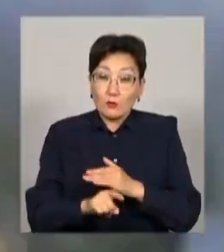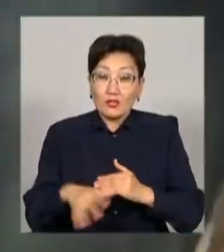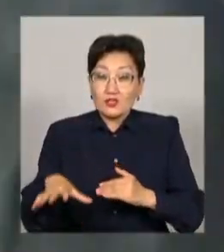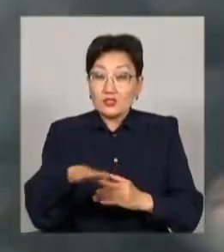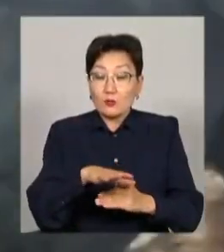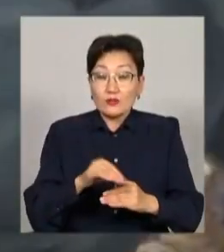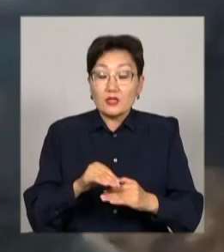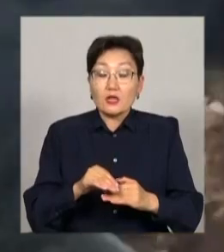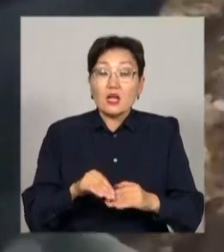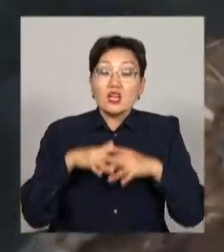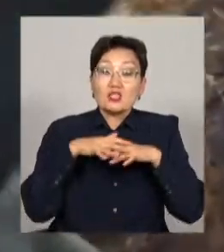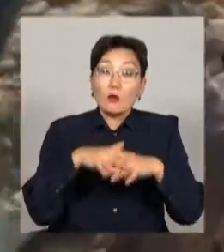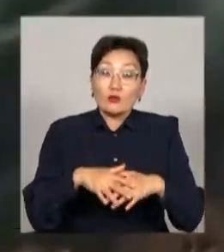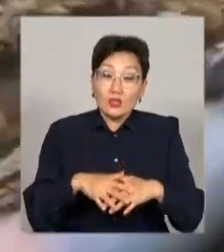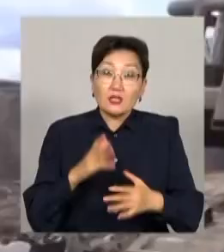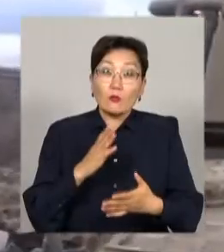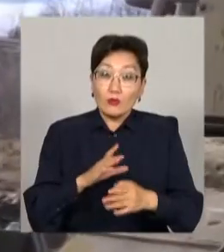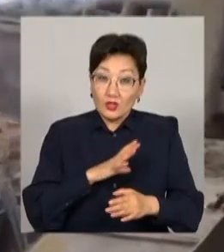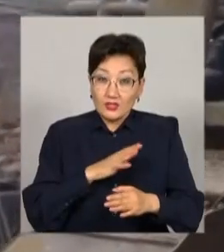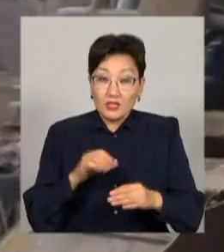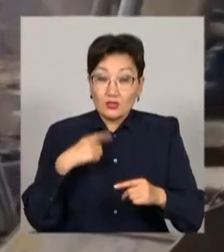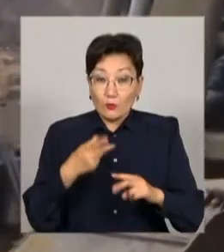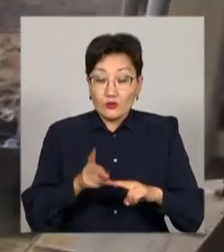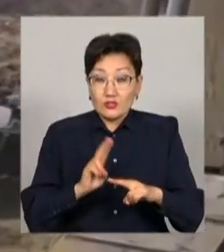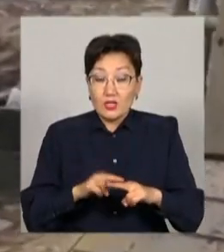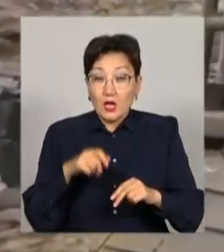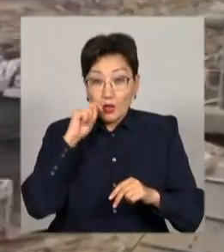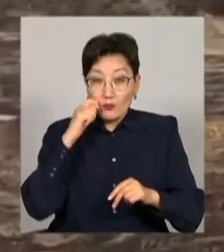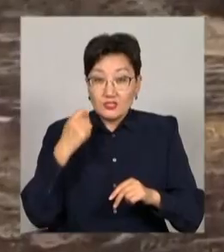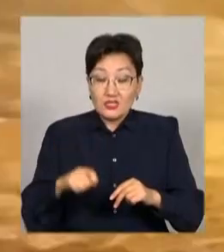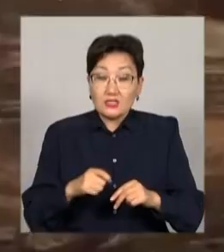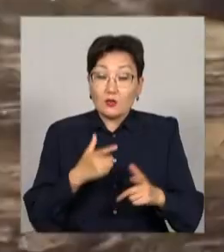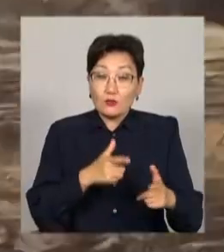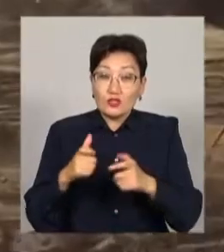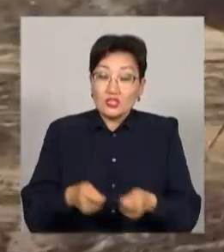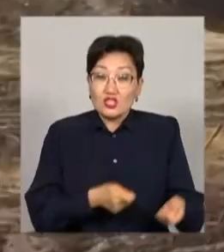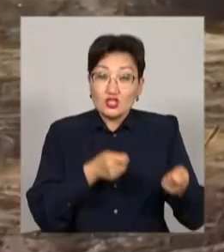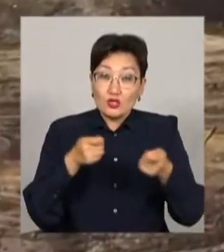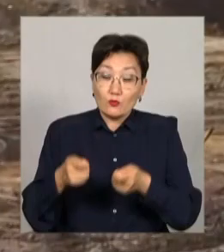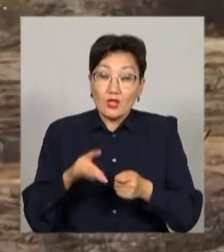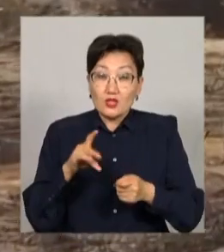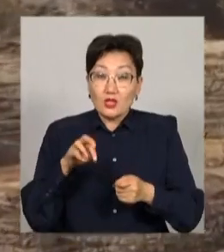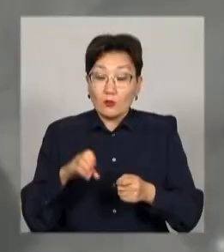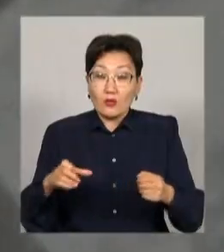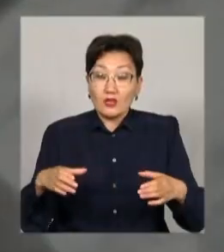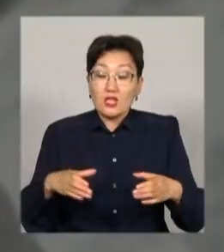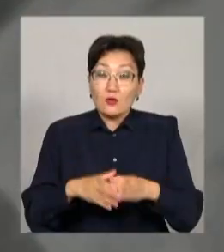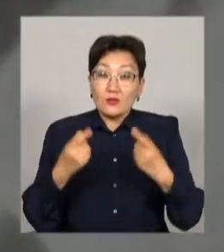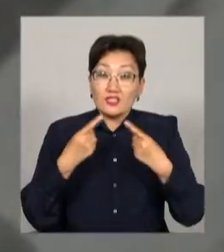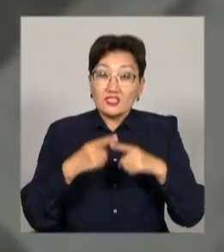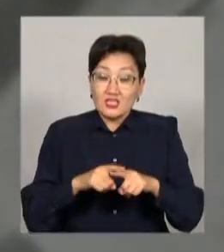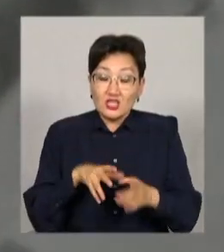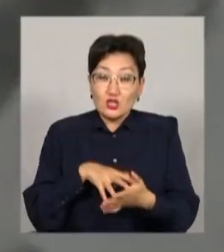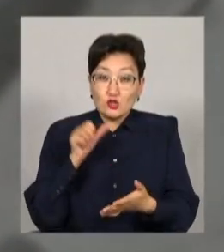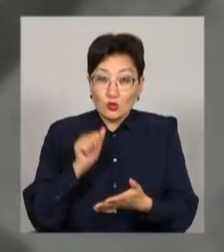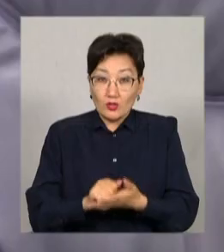зымырандарымен жасалған шабуылдарды да растады. Осы арқылы Ресей бұдан былай Украинаға қару-жарақ жеткіземін деген НАТО-ның техникасы жойылатын болады